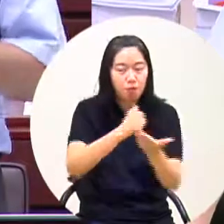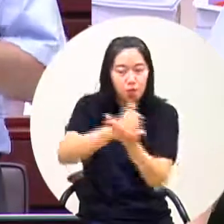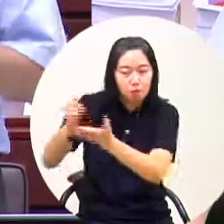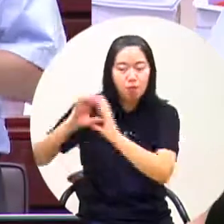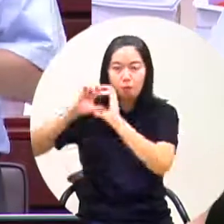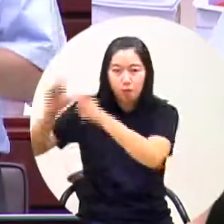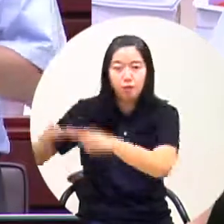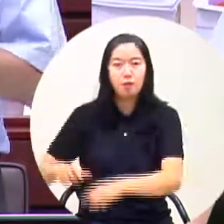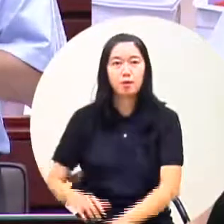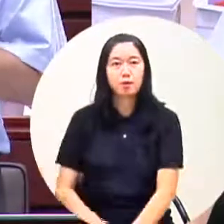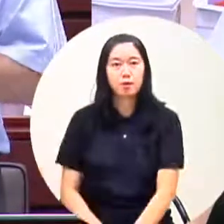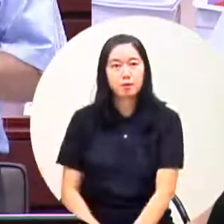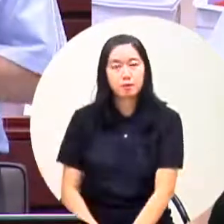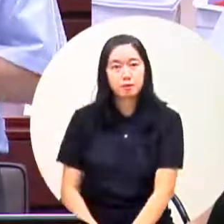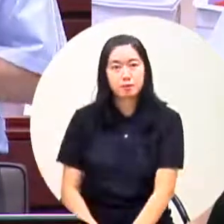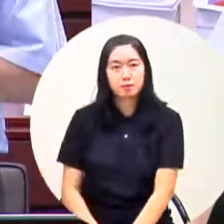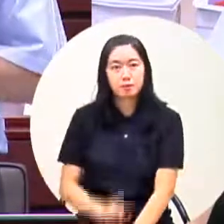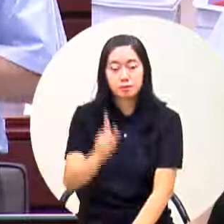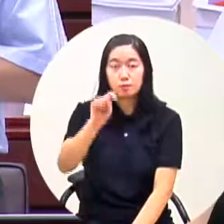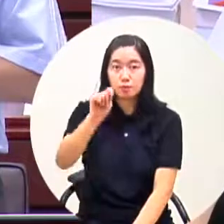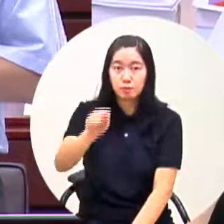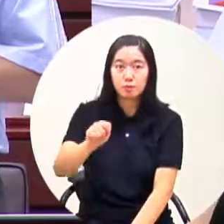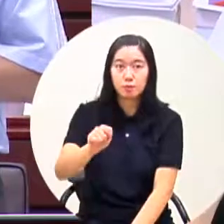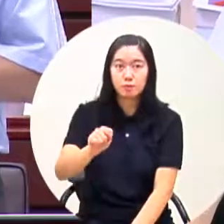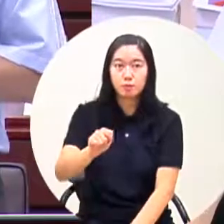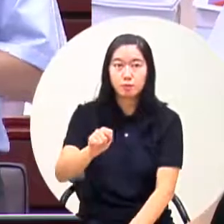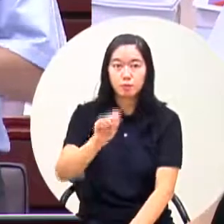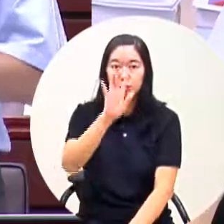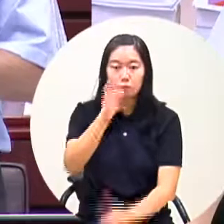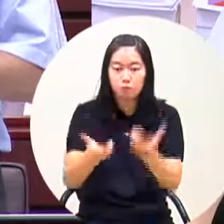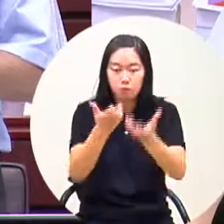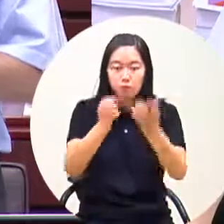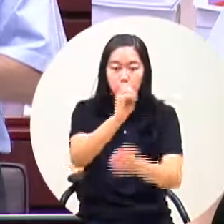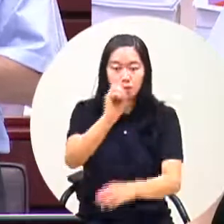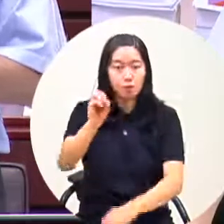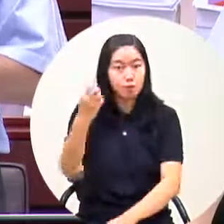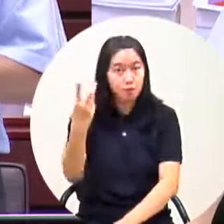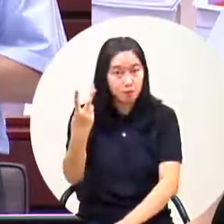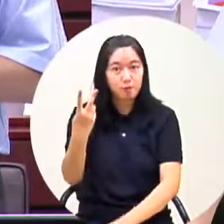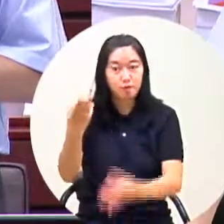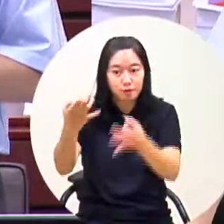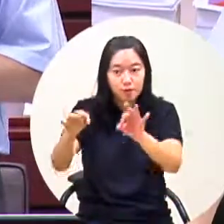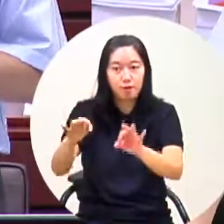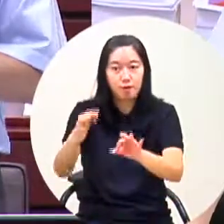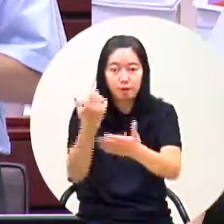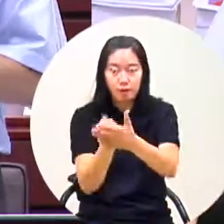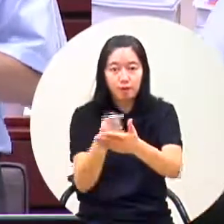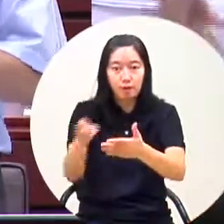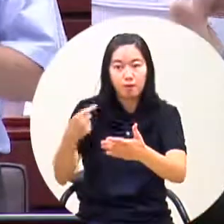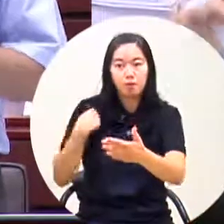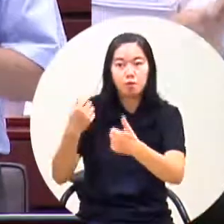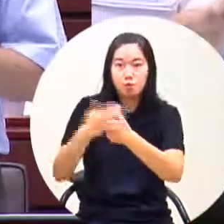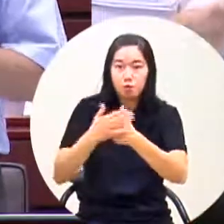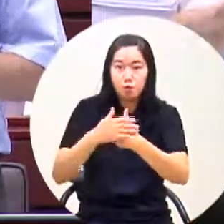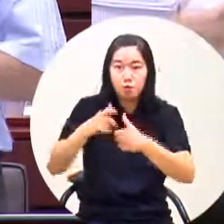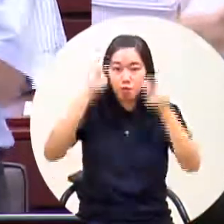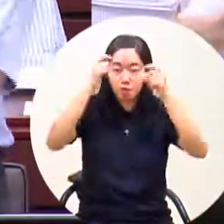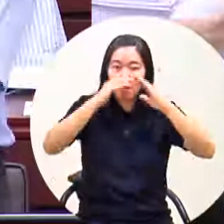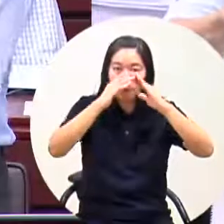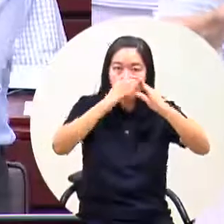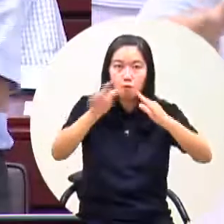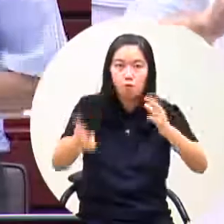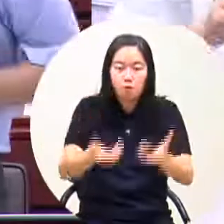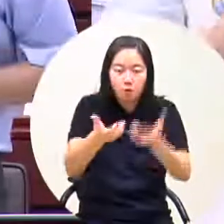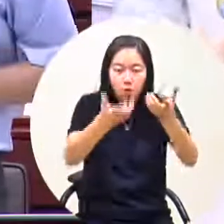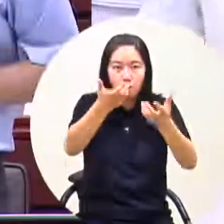其实原则上是产生0.2而已啦，吼、哦，啊，所以村的遐就是帮俺高雄市，甲俺产生的，阮也